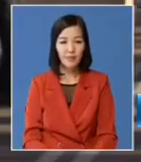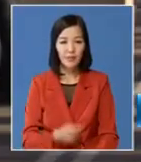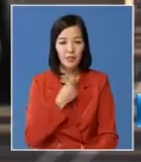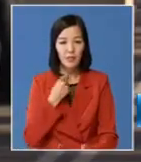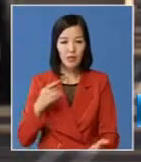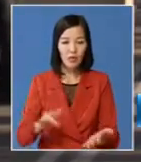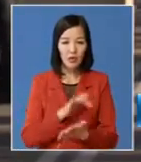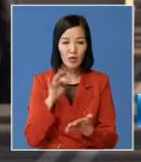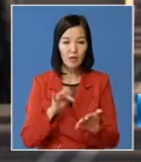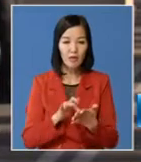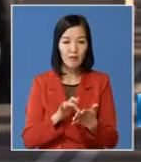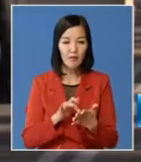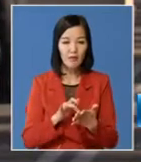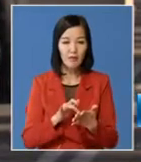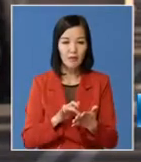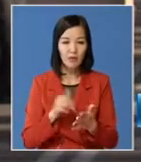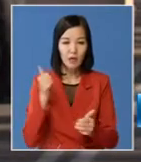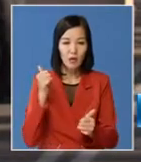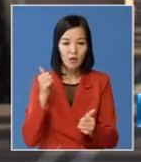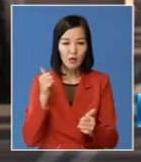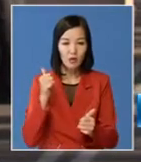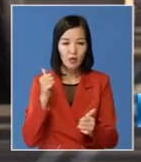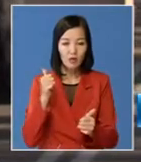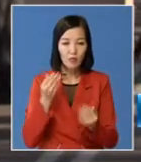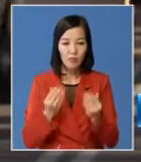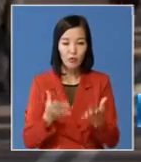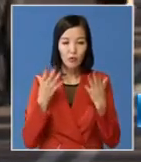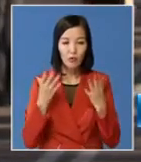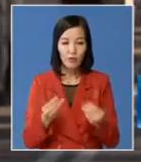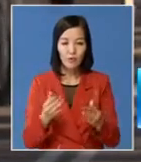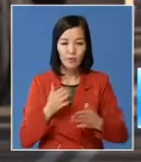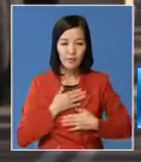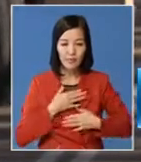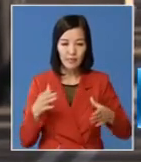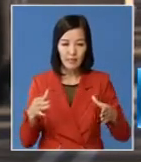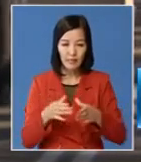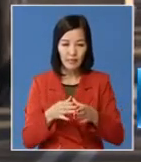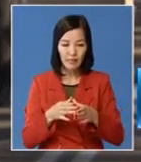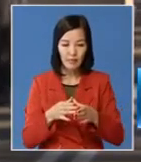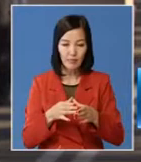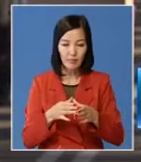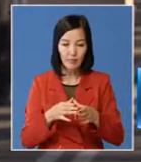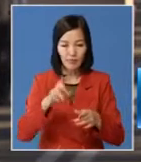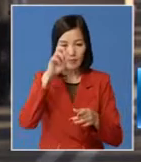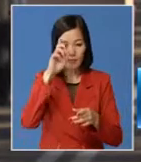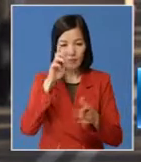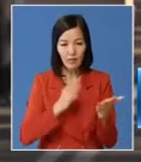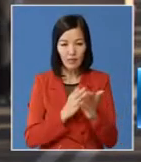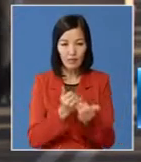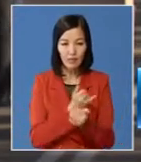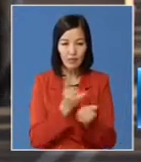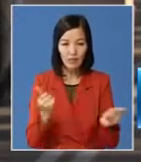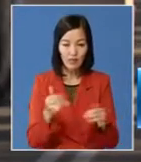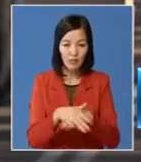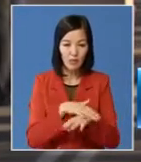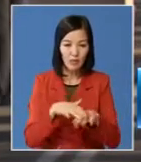Талдықорған қаласы күні шеңберінде біздің департаментпен бүгін мемлекеттік көрсететін қызметтер